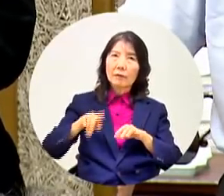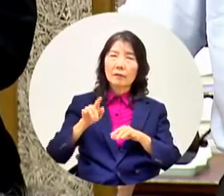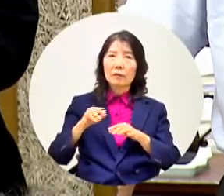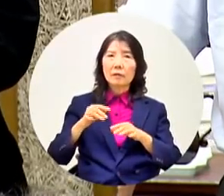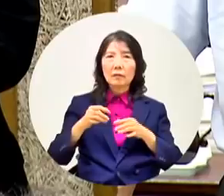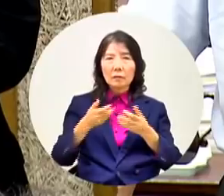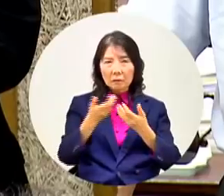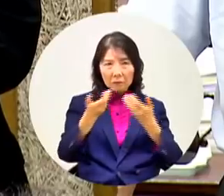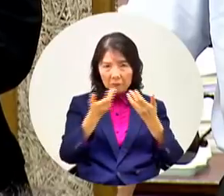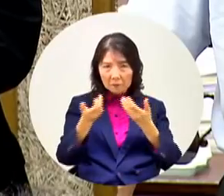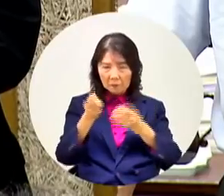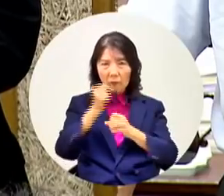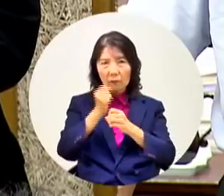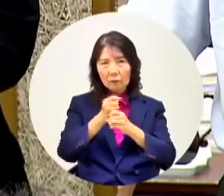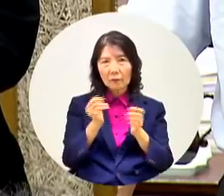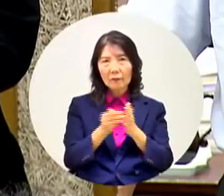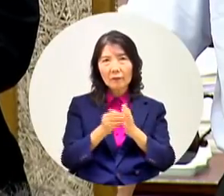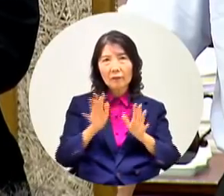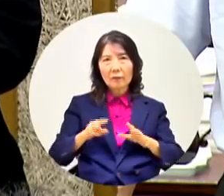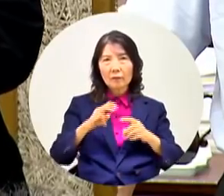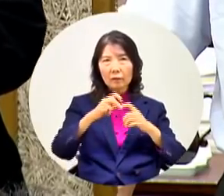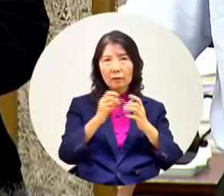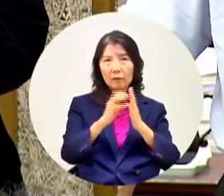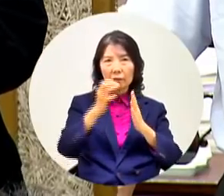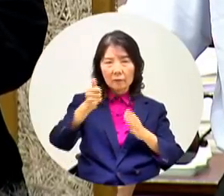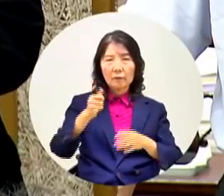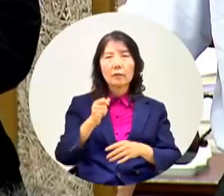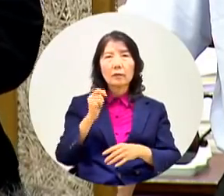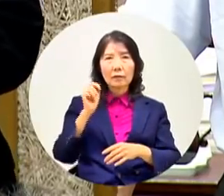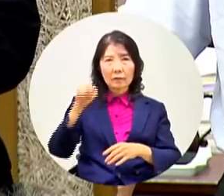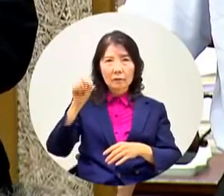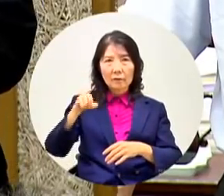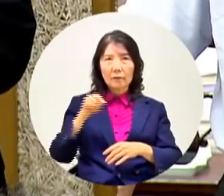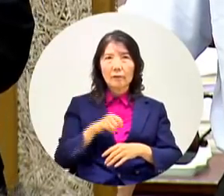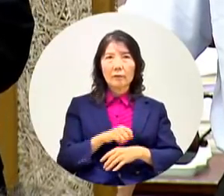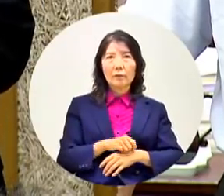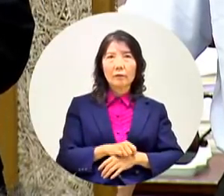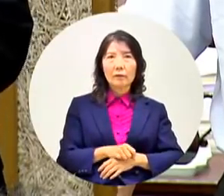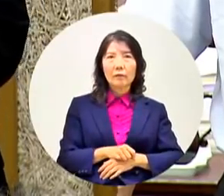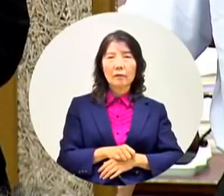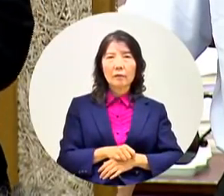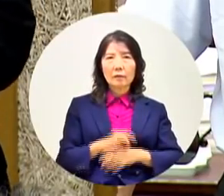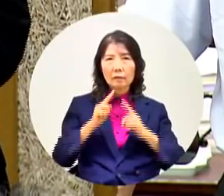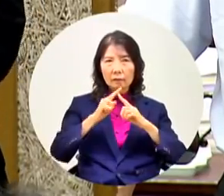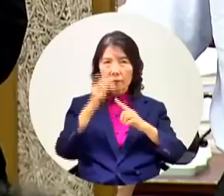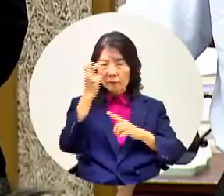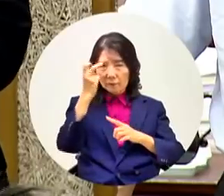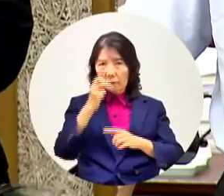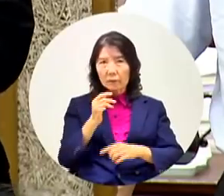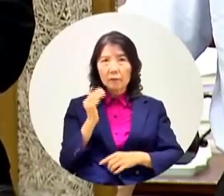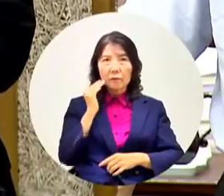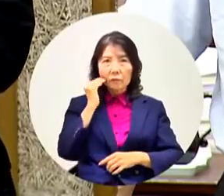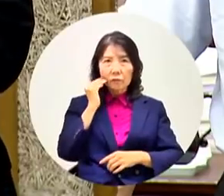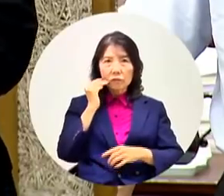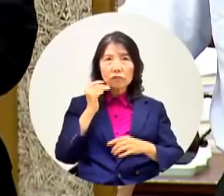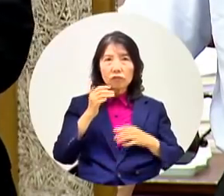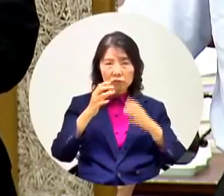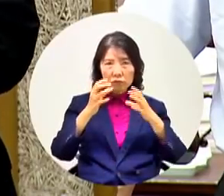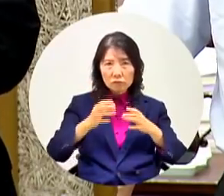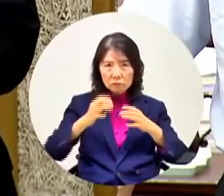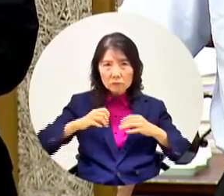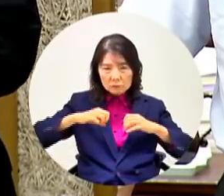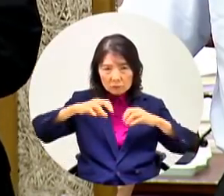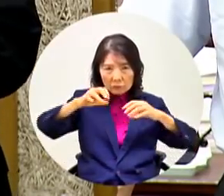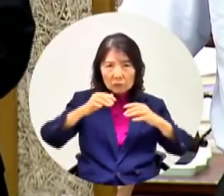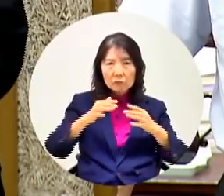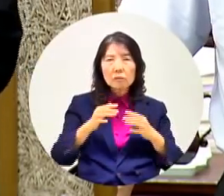个李局长这边也愿意来现勘啊，如果有设置的需求啊，水利局